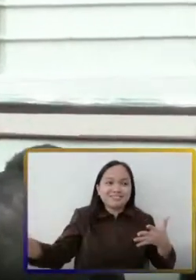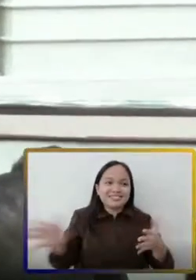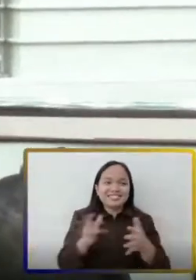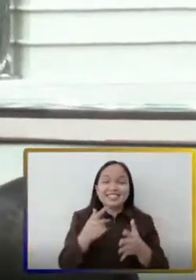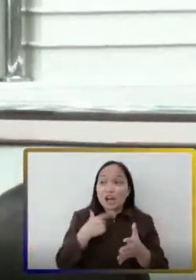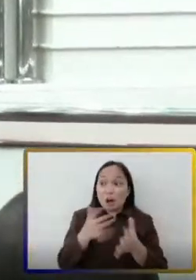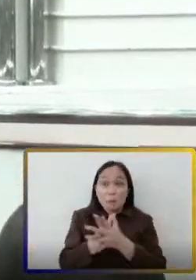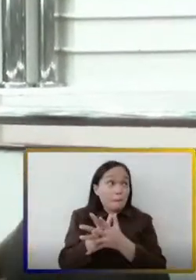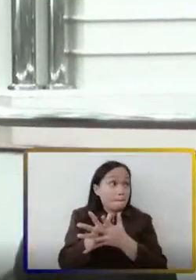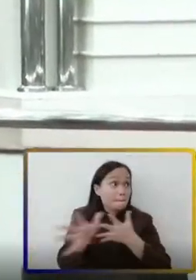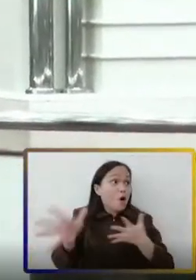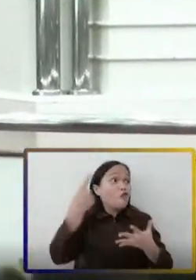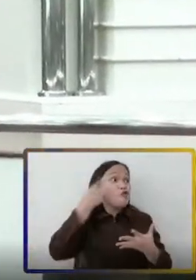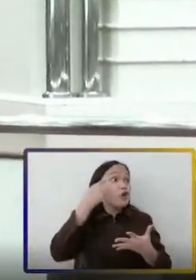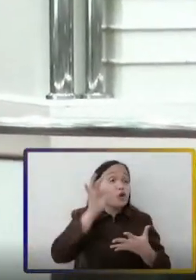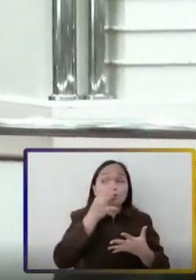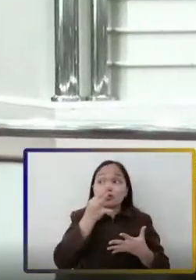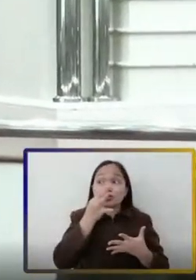nakasilip yan.